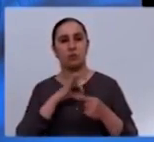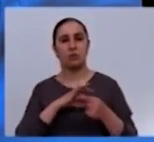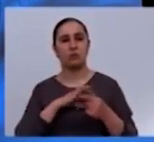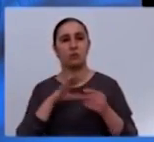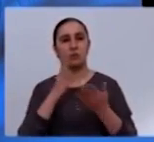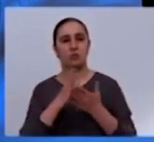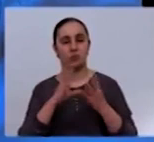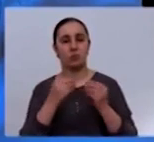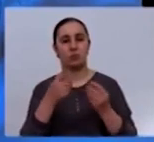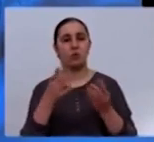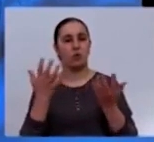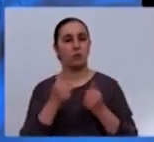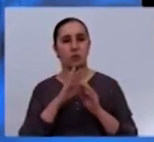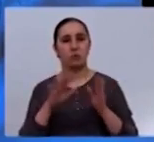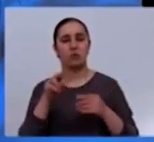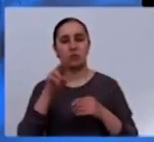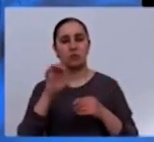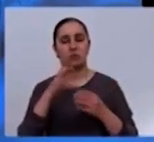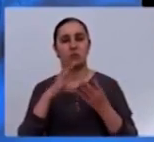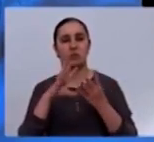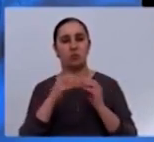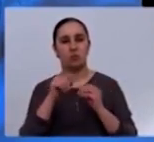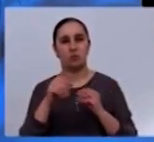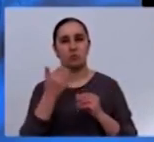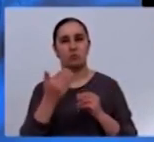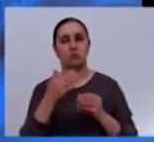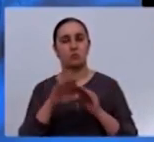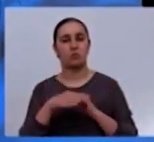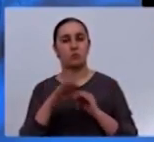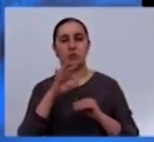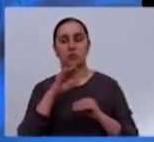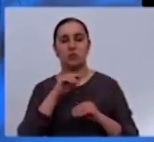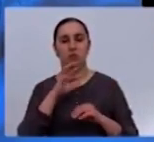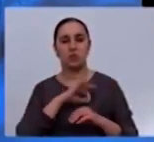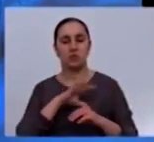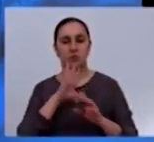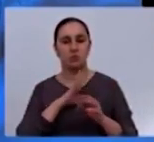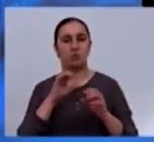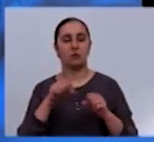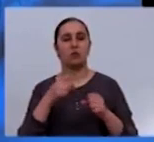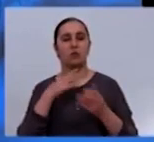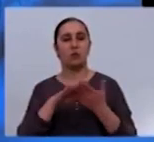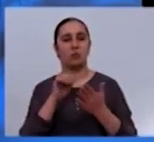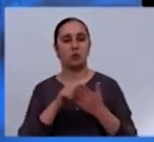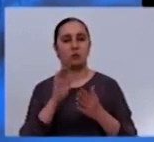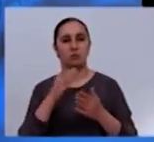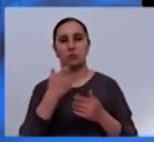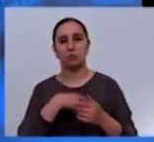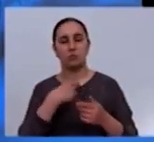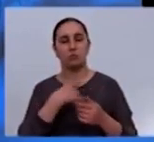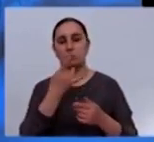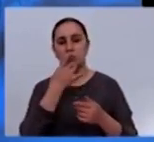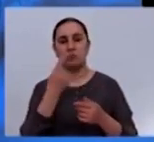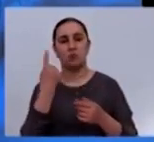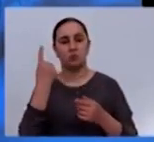bo'lsa, uni qabul qilmaydi va dastur tomonidan sizga bo'sh ishlatish mumkin bo'lgan nomlarni chiqarib beradi. Demak, siz o'zingizga yoqqan